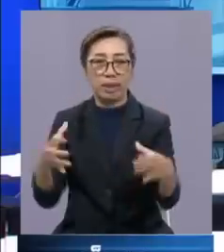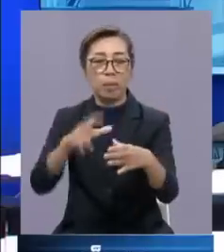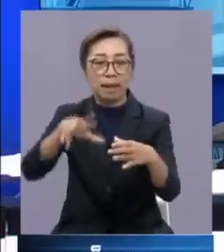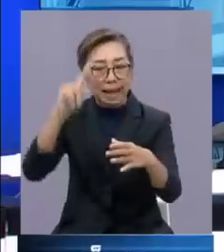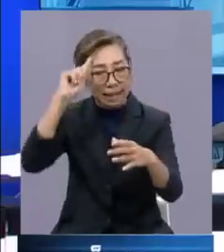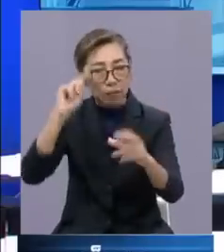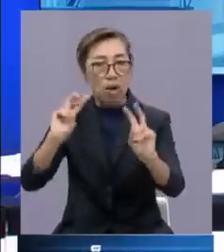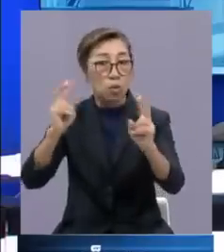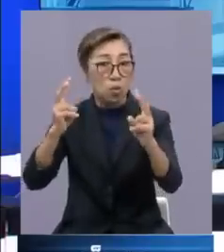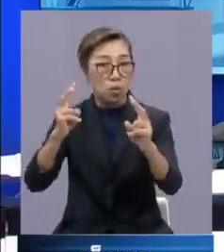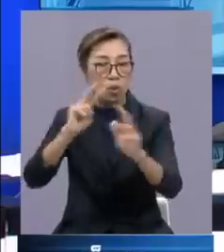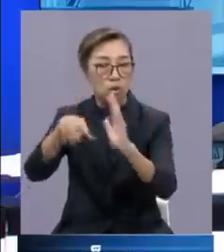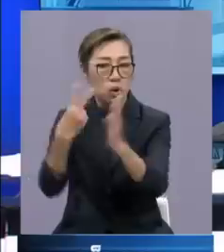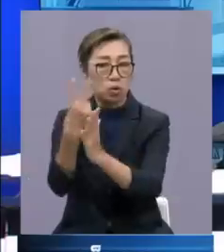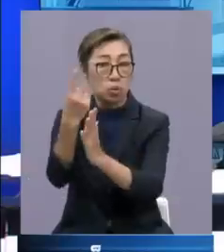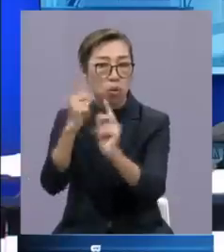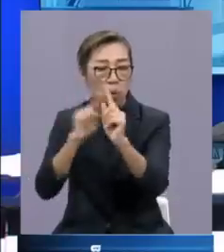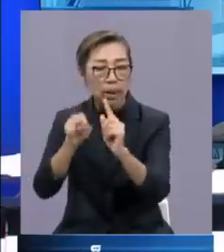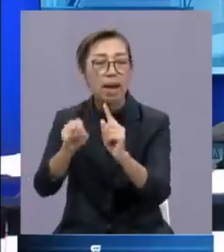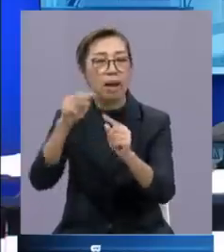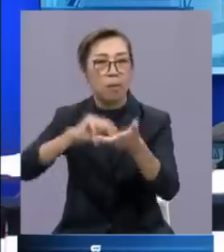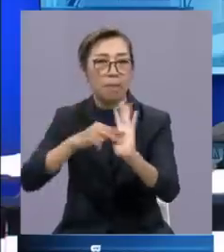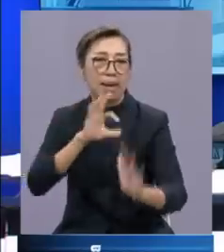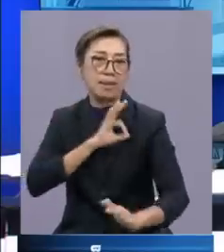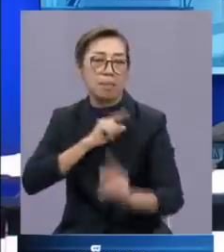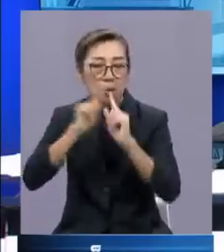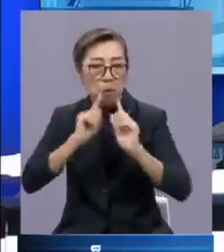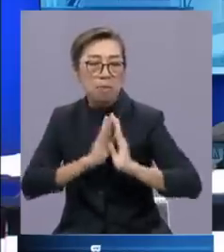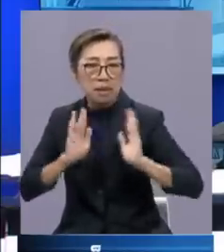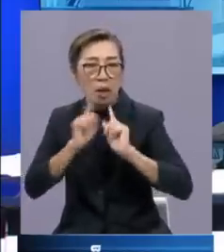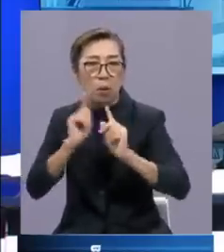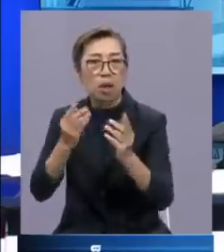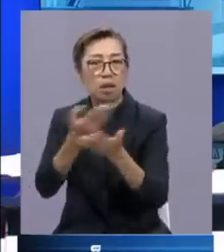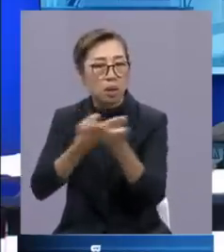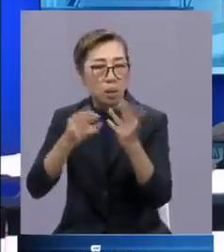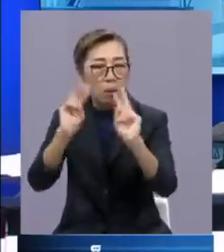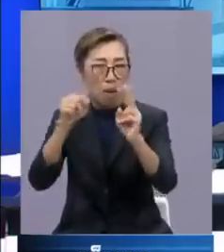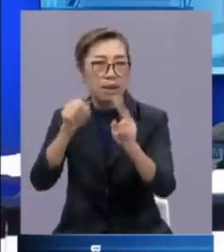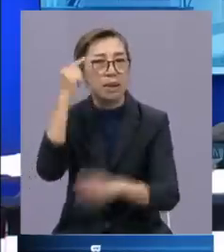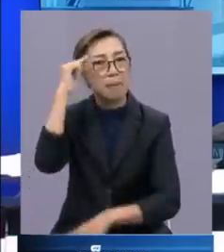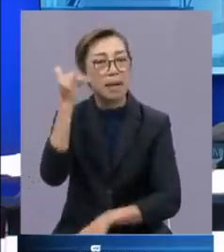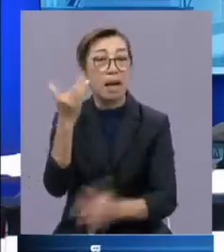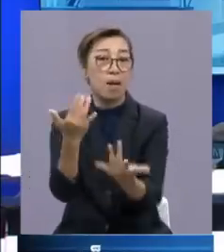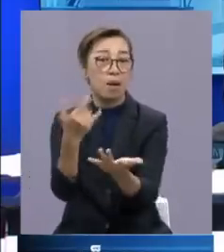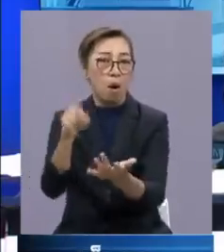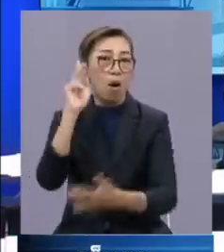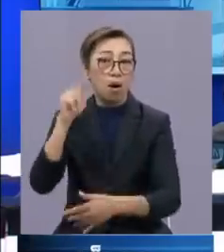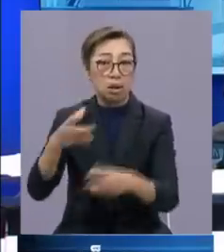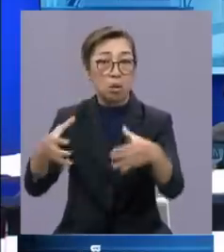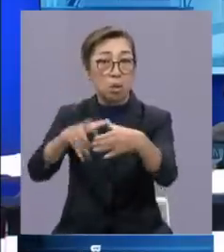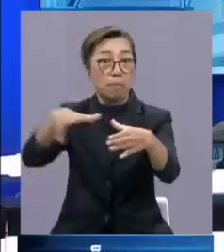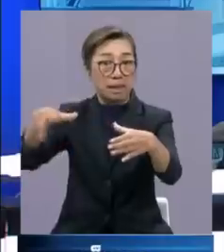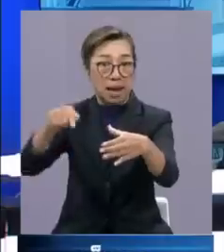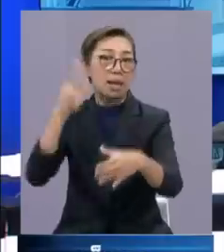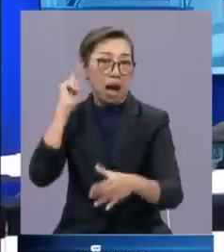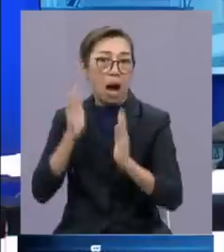ไทยเนี่ยน่าจะฟาดกันแบบว่าไม่ยั้ง ปมนั้นเลย ปมใหญ่เลยนะฮะซึ่งรอติดตามในช่วง2เราผู้สื่อข่าวเกาะติดอยู่ที่นั่นนะฮะ